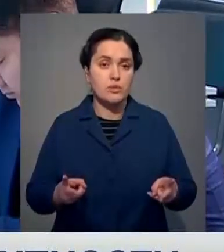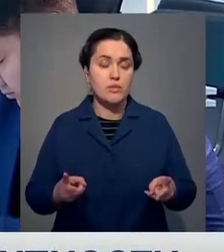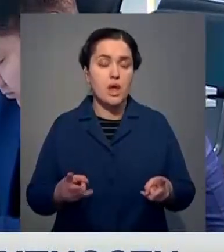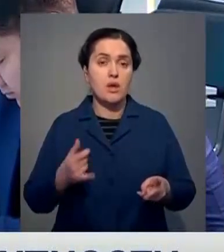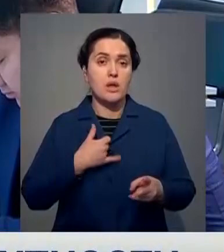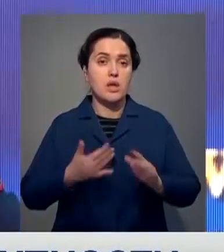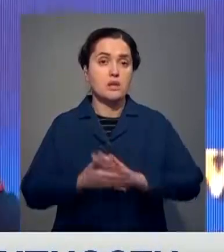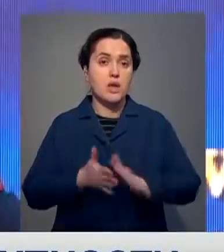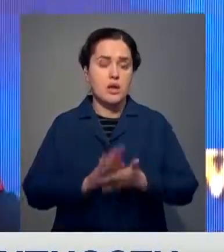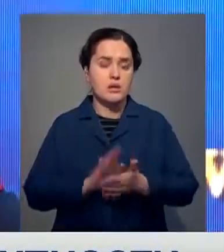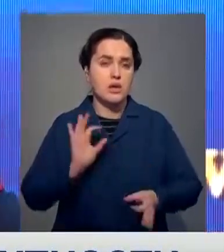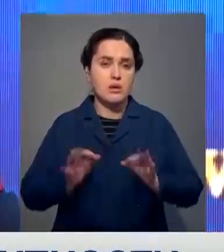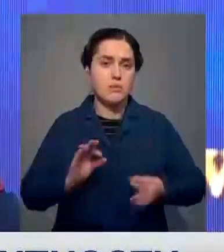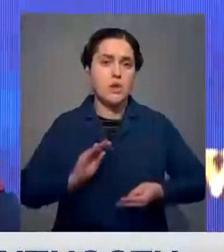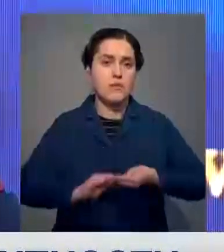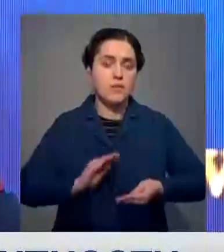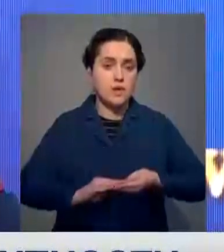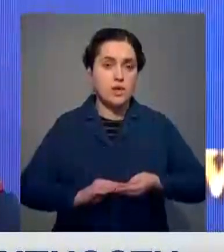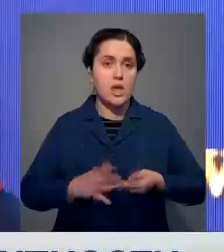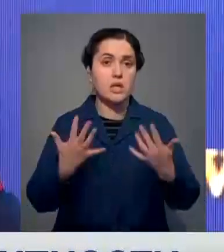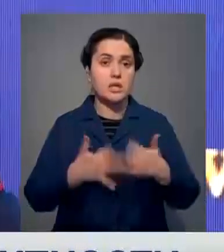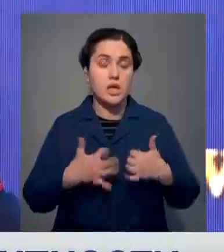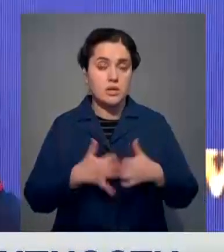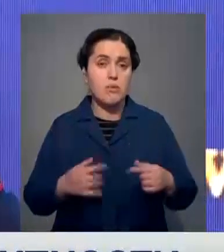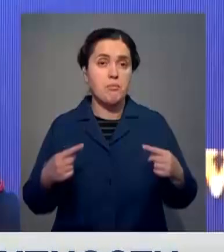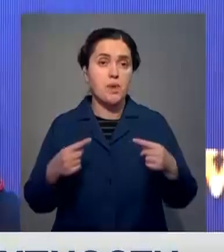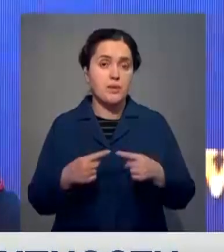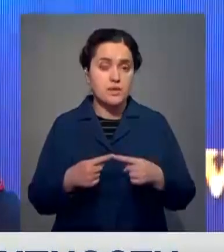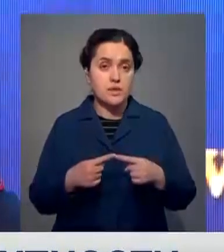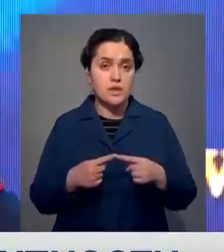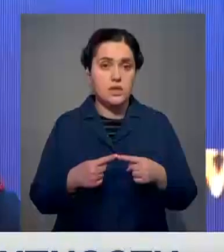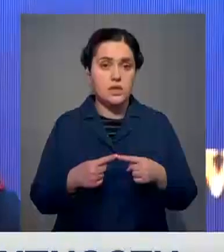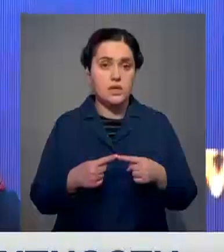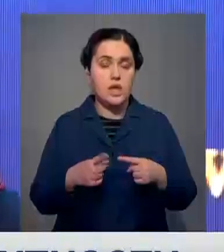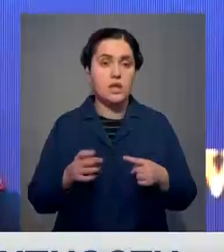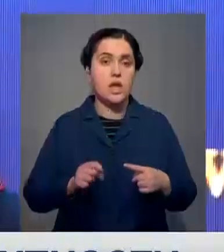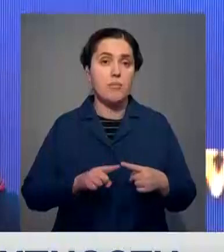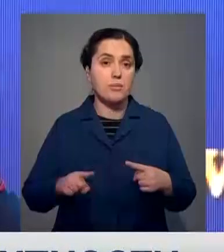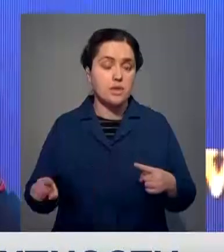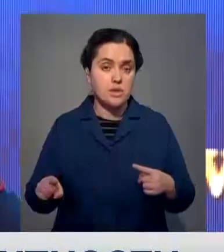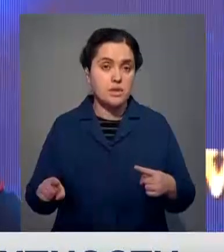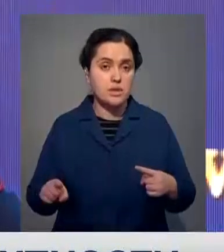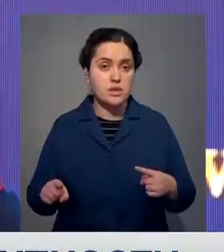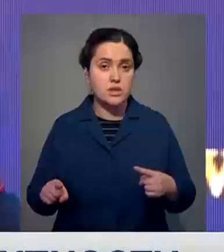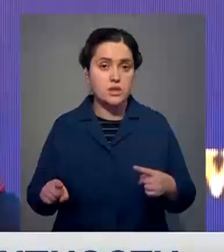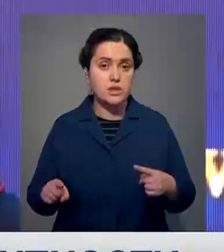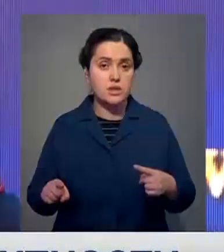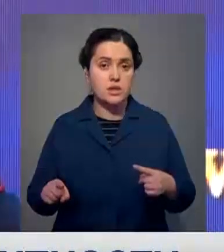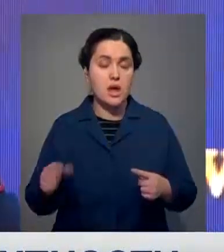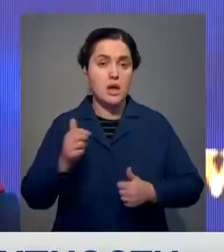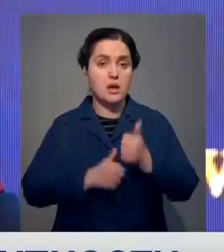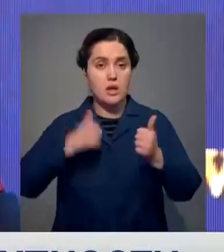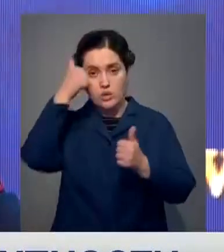среди несовершеннолетних стабильная. Статистика подтверждает это. Вот на протяжении последних лет идет